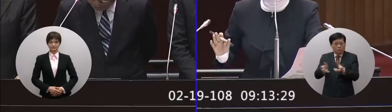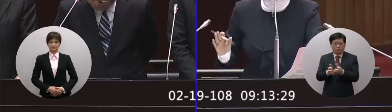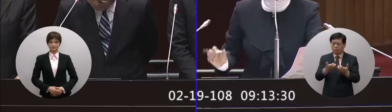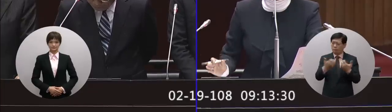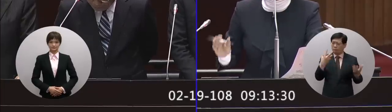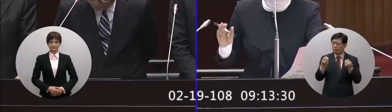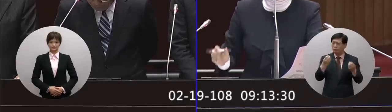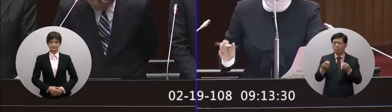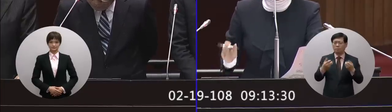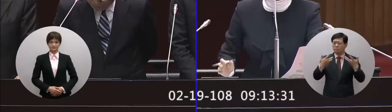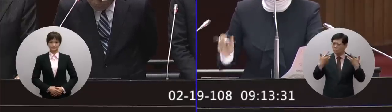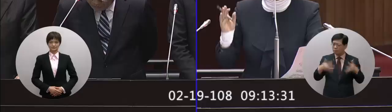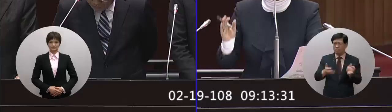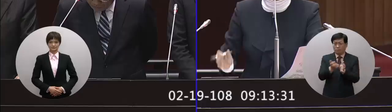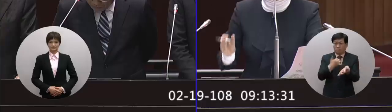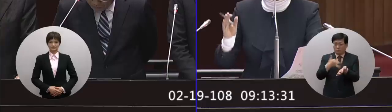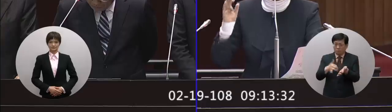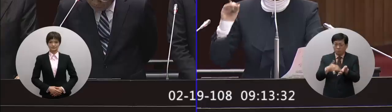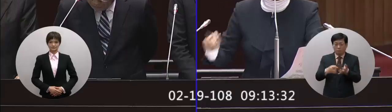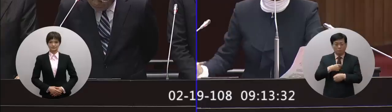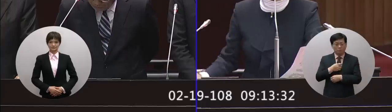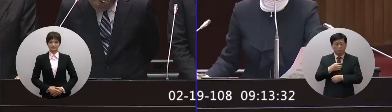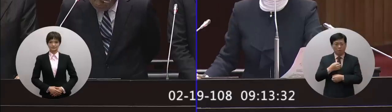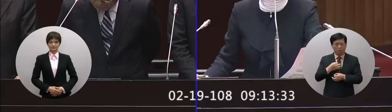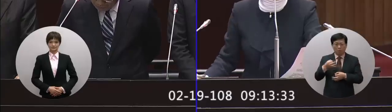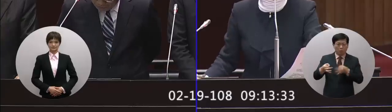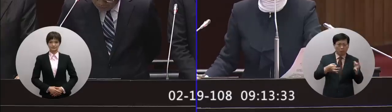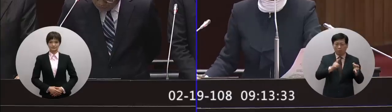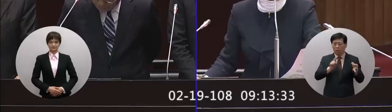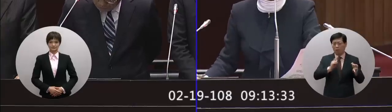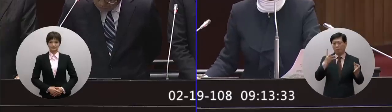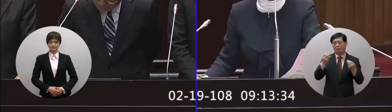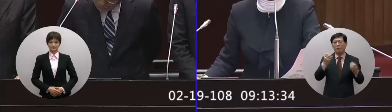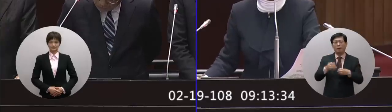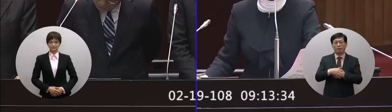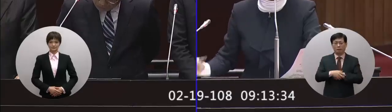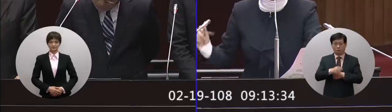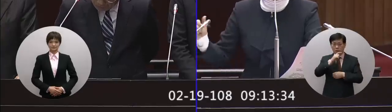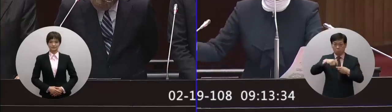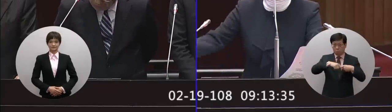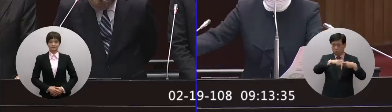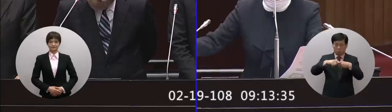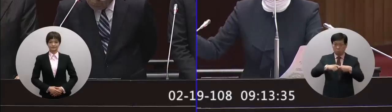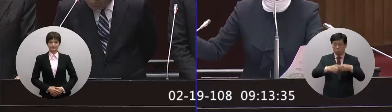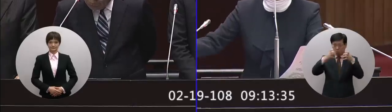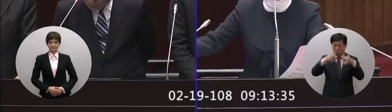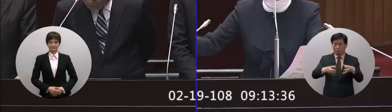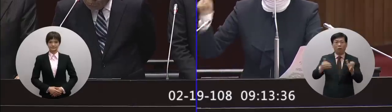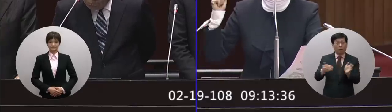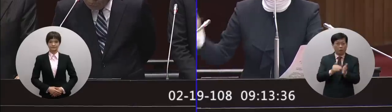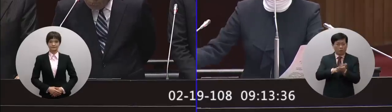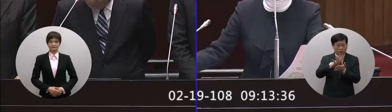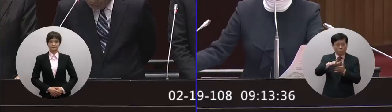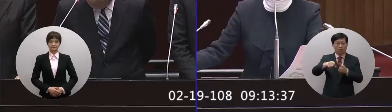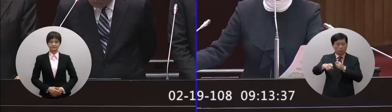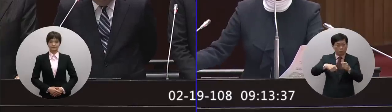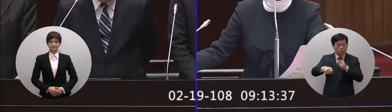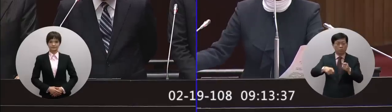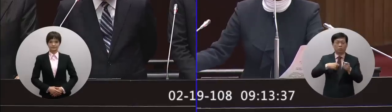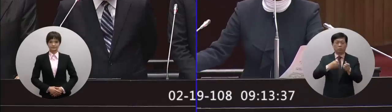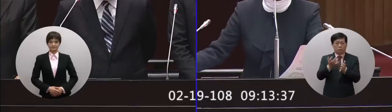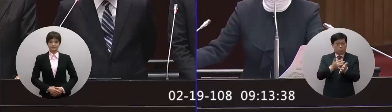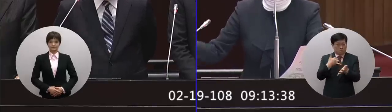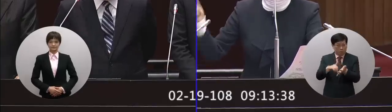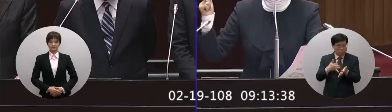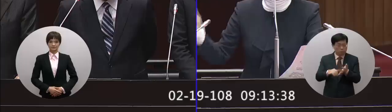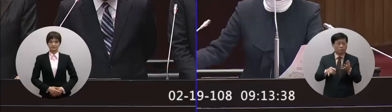清，有非常多的预算也不清不楚，所以有了这个跨平台之后呢，除了计划的拟定、预算的编